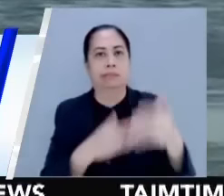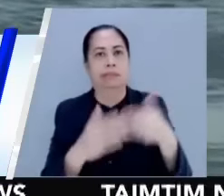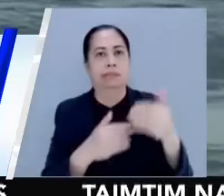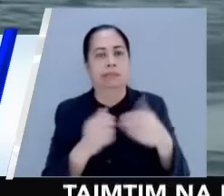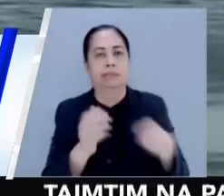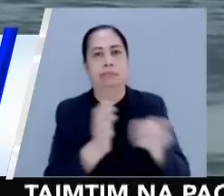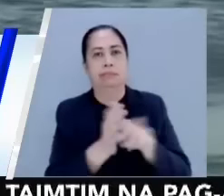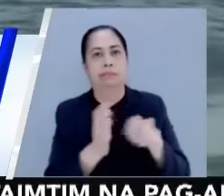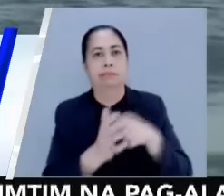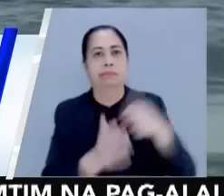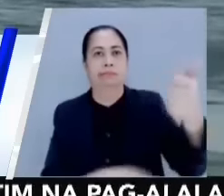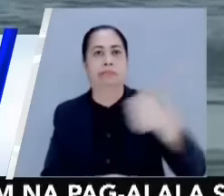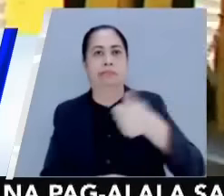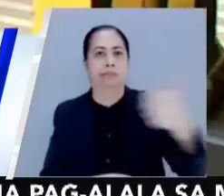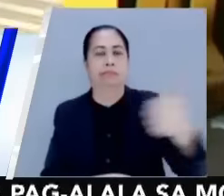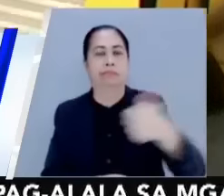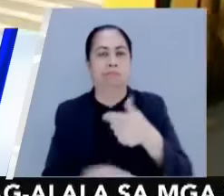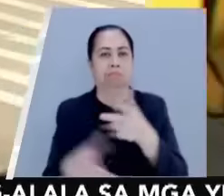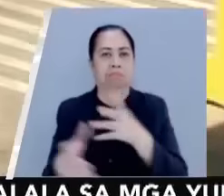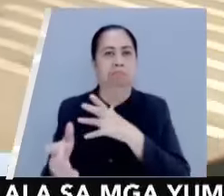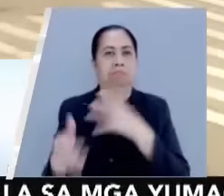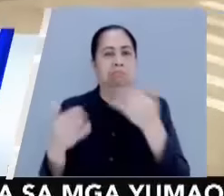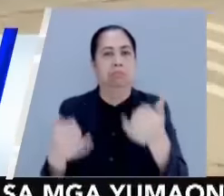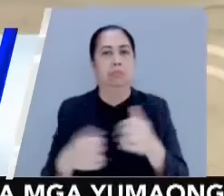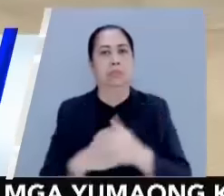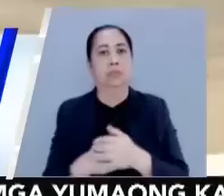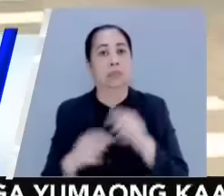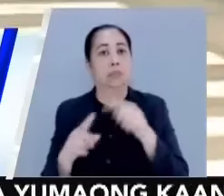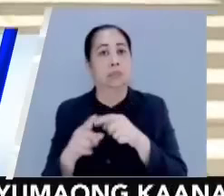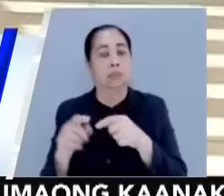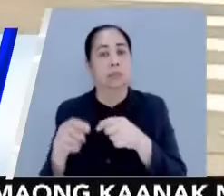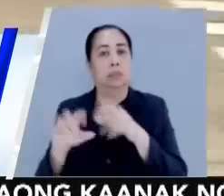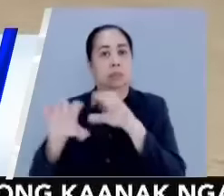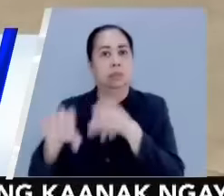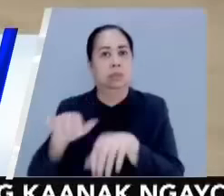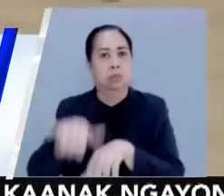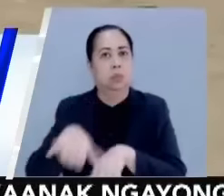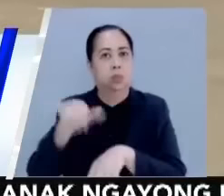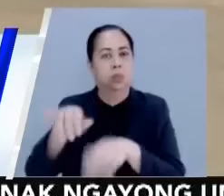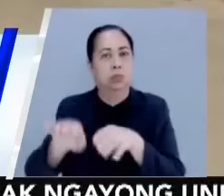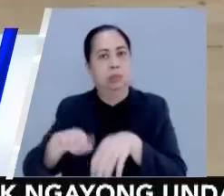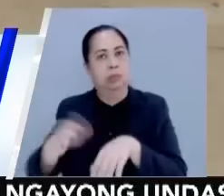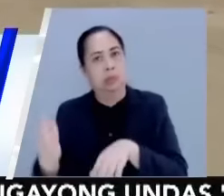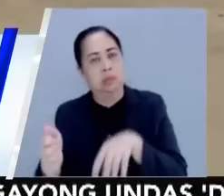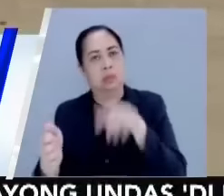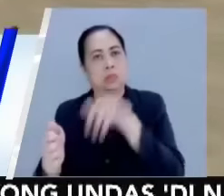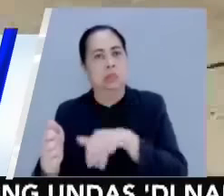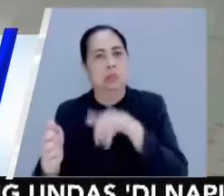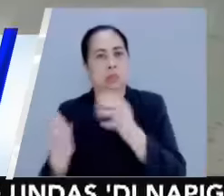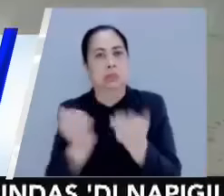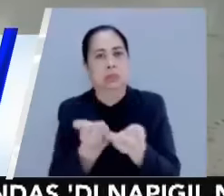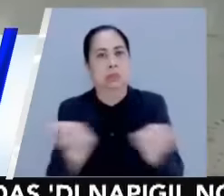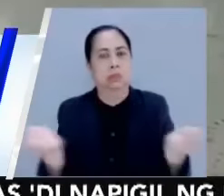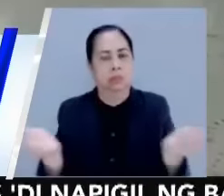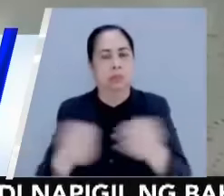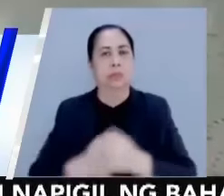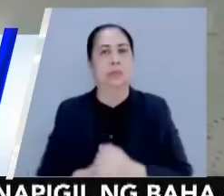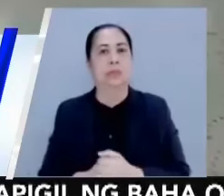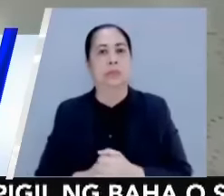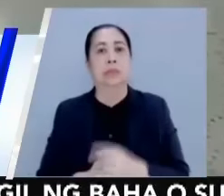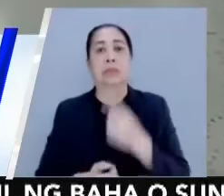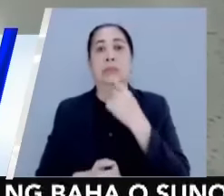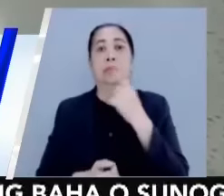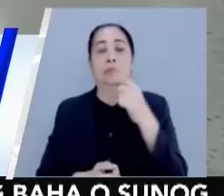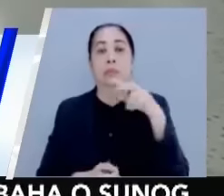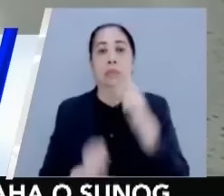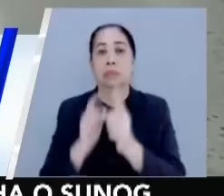terminal ngayong Undas Long Weekend ang pag-ukupa ng tumagilid na tanker sa ilang daungan ng Pantalan. Ayon sa mga nakausap